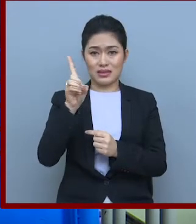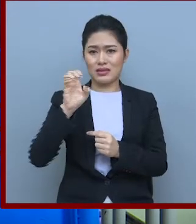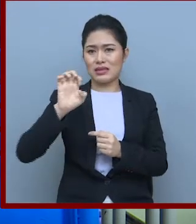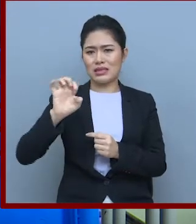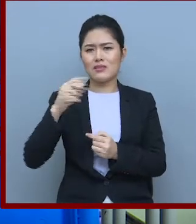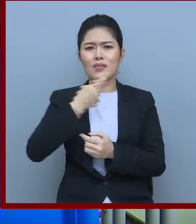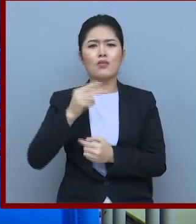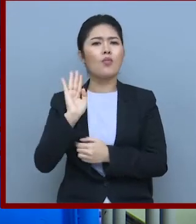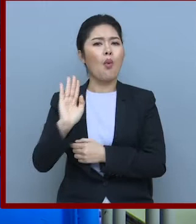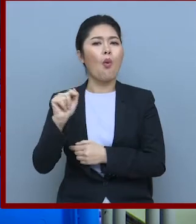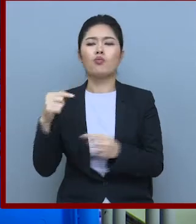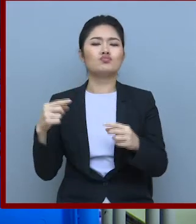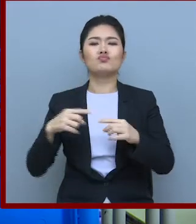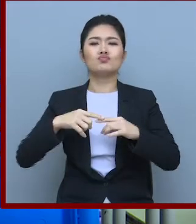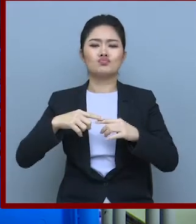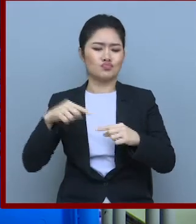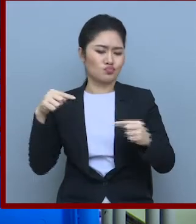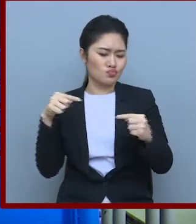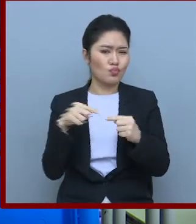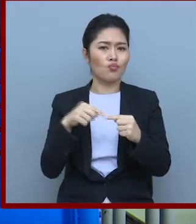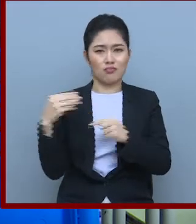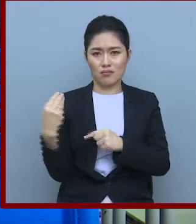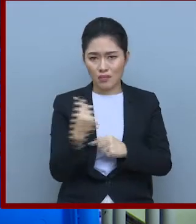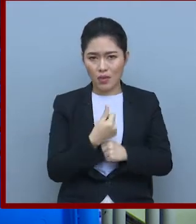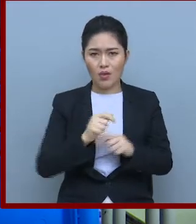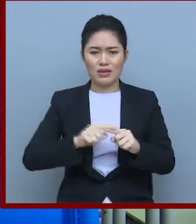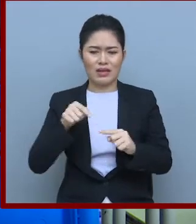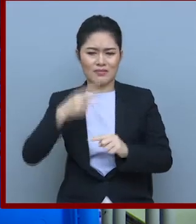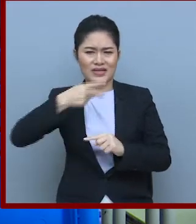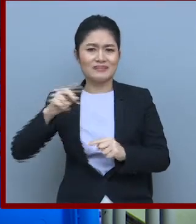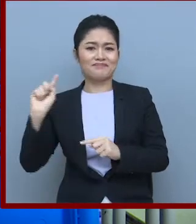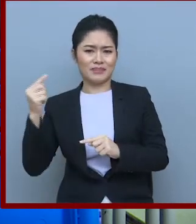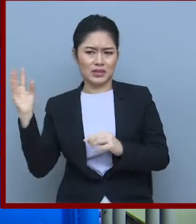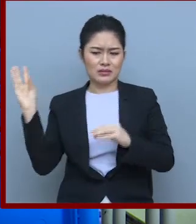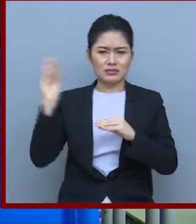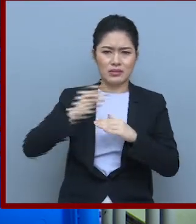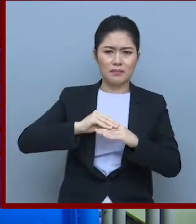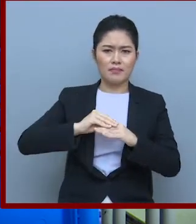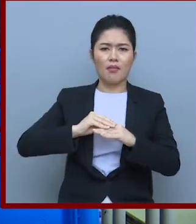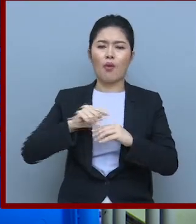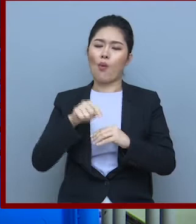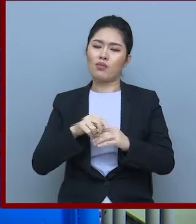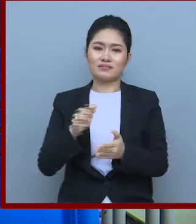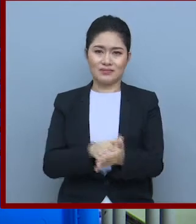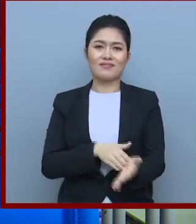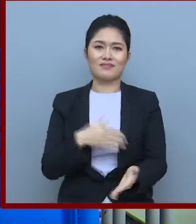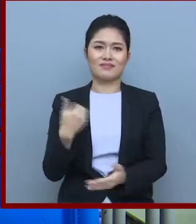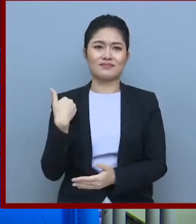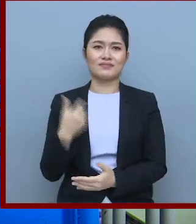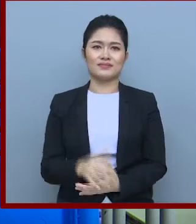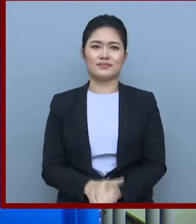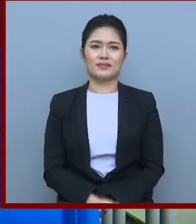แล้วแค่เราใส่คำสั่งเข้าไปนะครับจะเร็วกว่าแต่ Arduino เนี่ยเห็นไหมมันจะมีการ